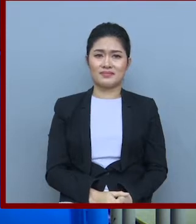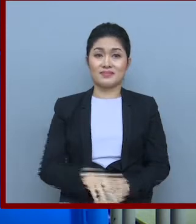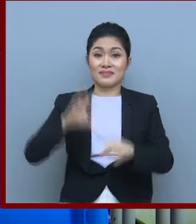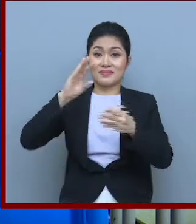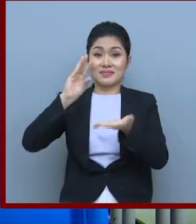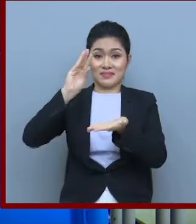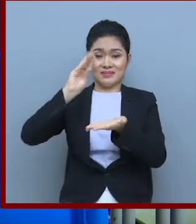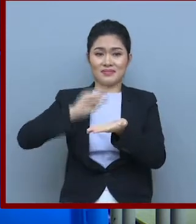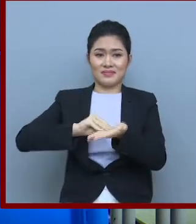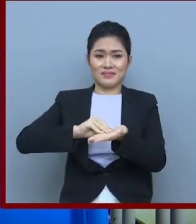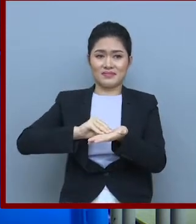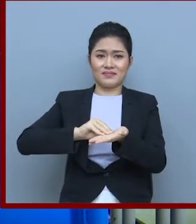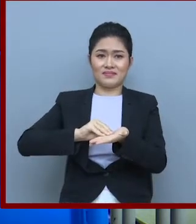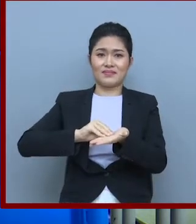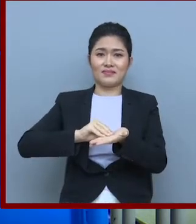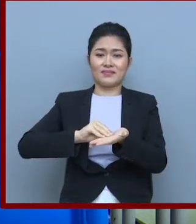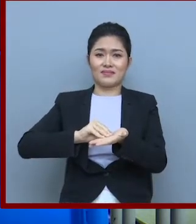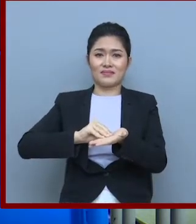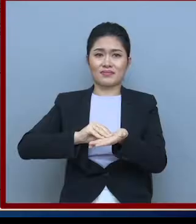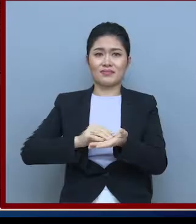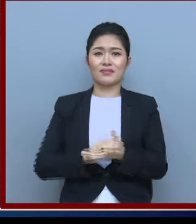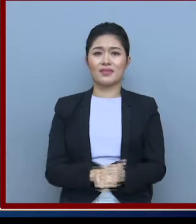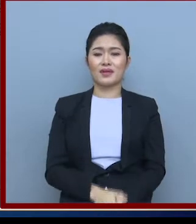แอดบอร์ดเข้าไปก่อนด้วย